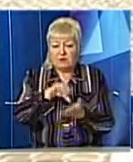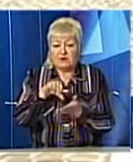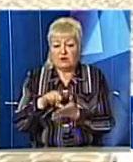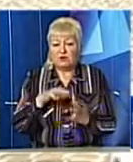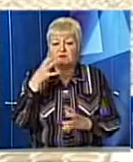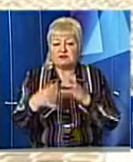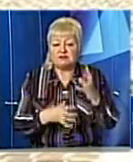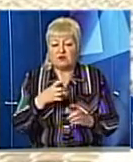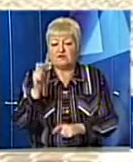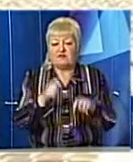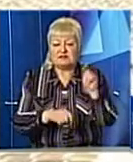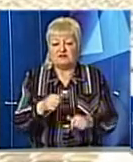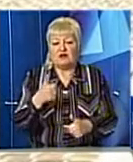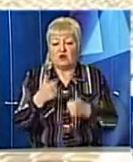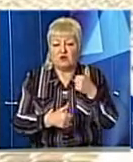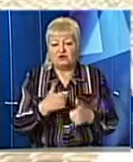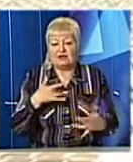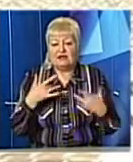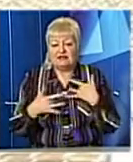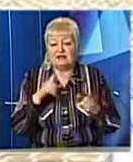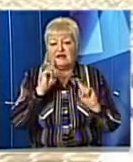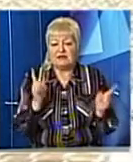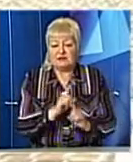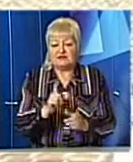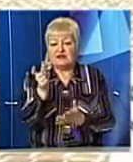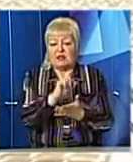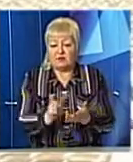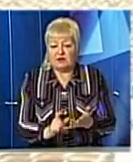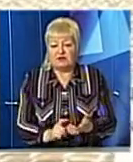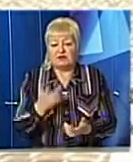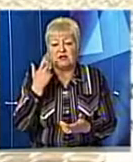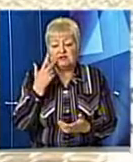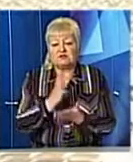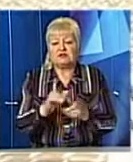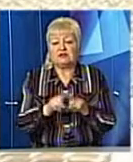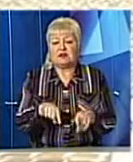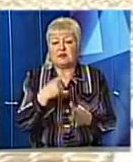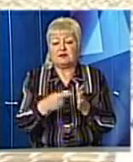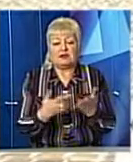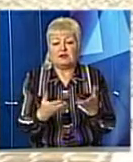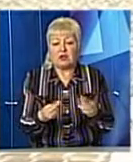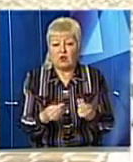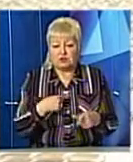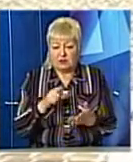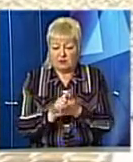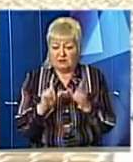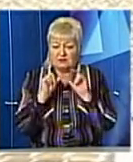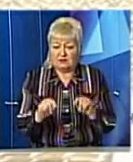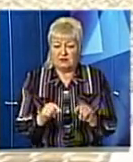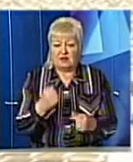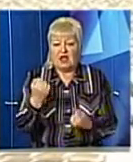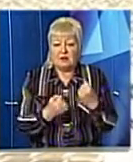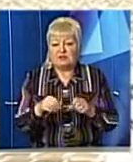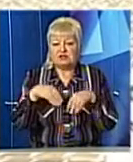фестивалях, конкурсах поетичний, пісенний, театральний. І в нас завжди постає таке дуже банальне питання, за які кошти ми маємо їхати, тому що машину нам